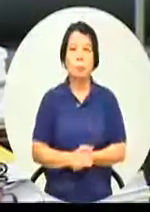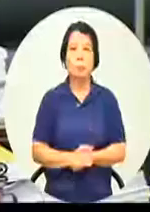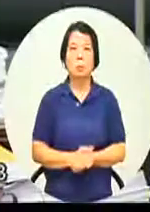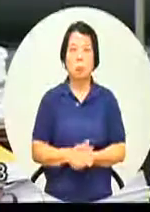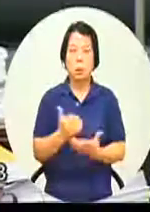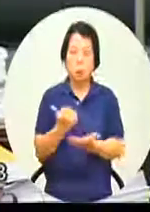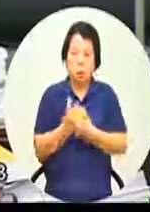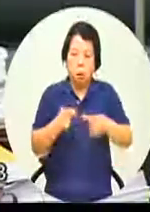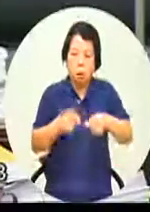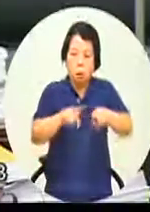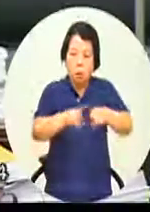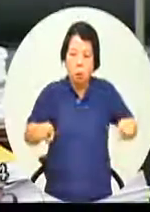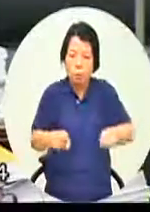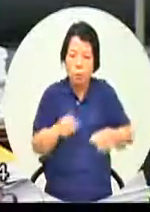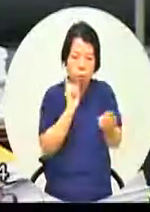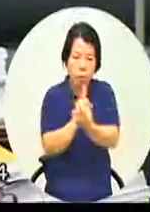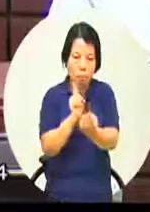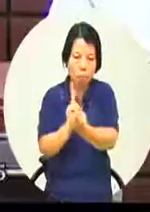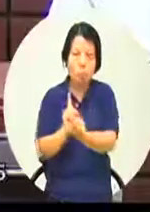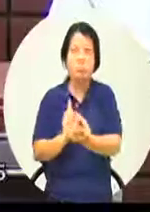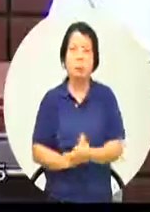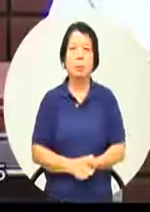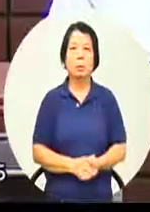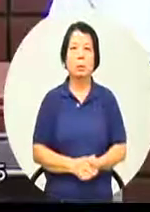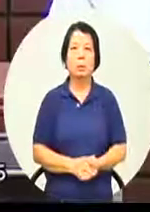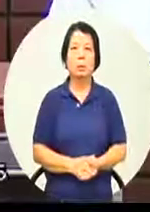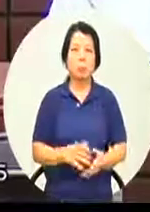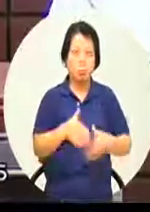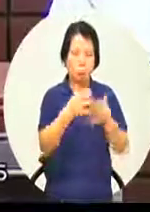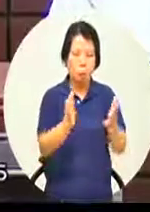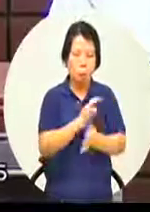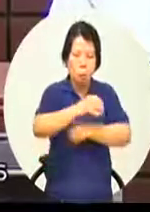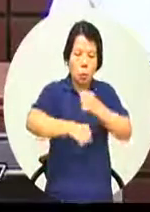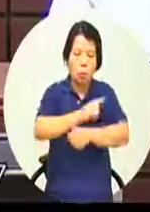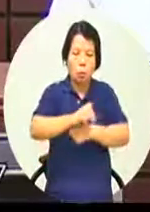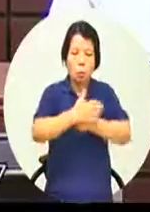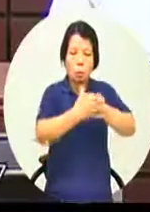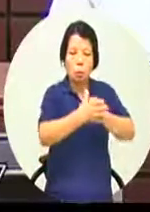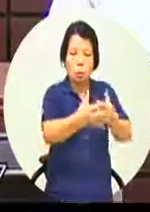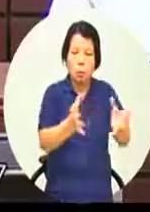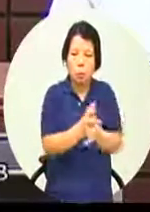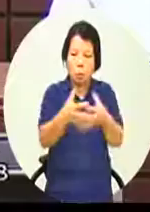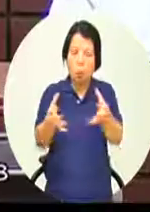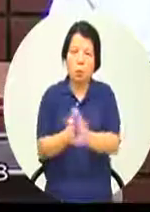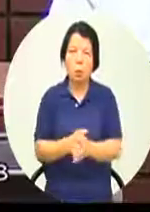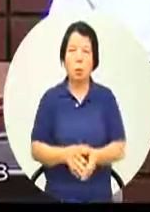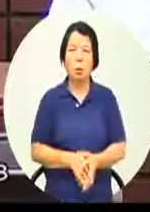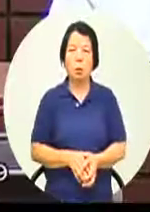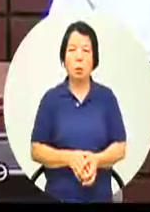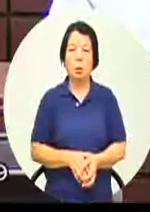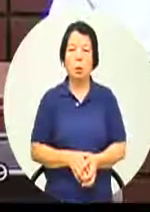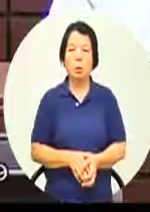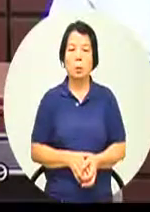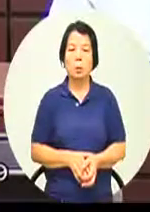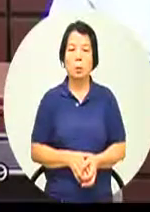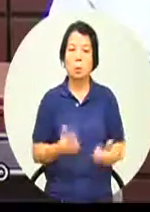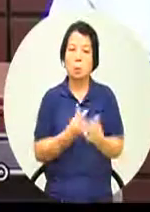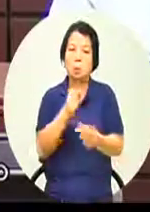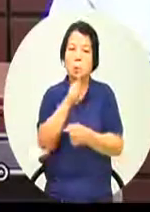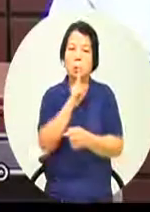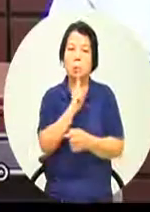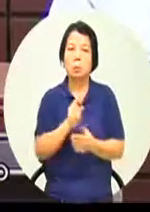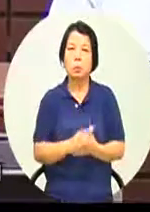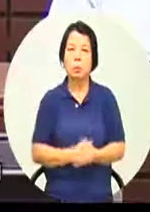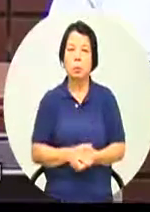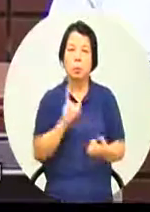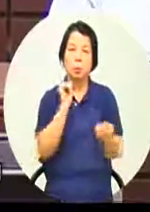公平的去对待。 对，我会公平的对待任何一个动保团体，但是我也不容啊，就像陈言所讲的哈，就